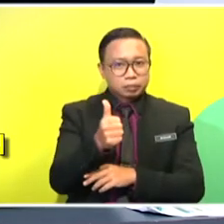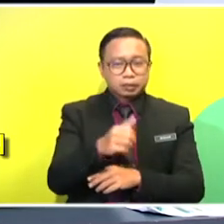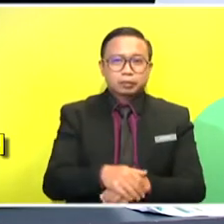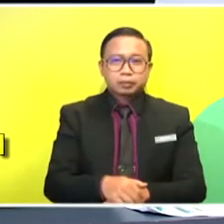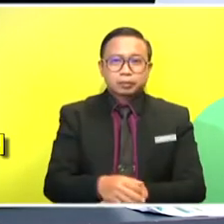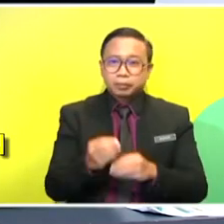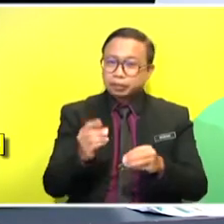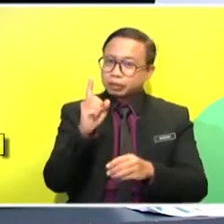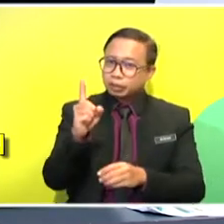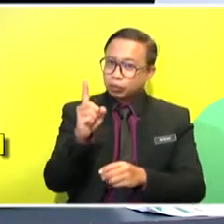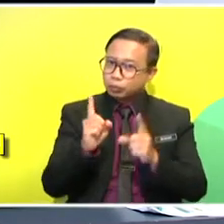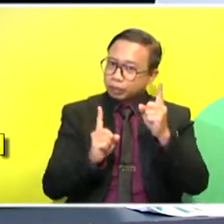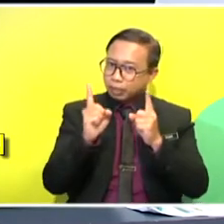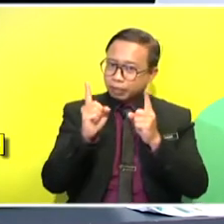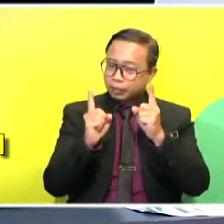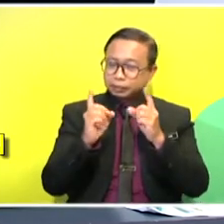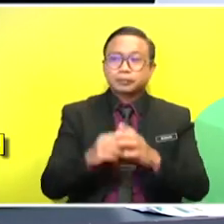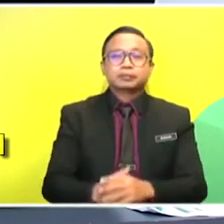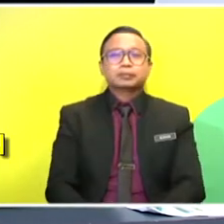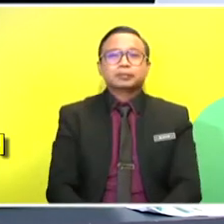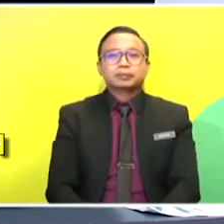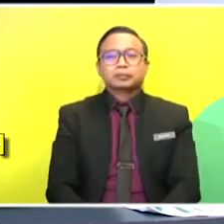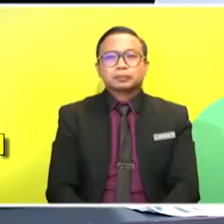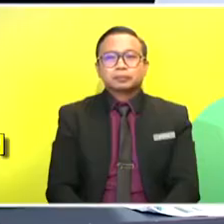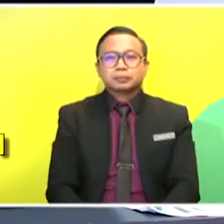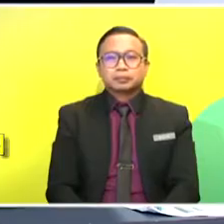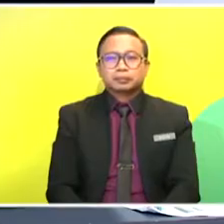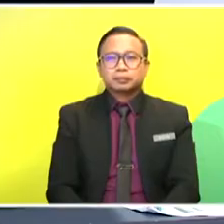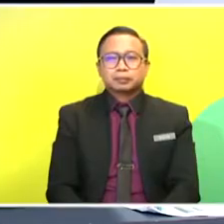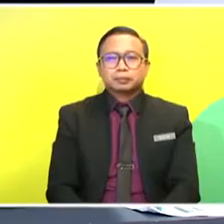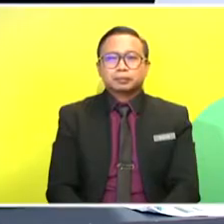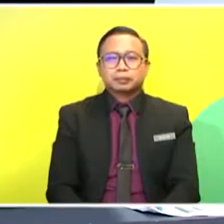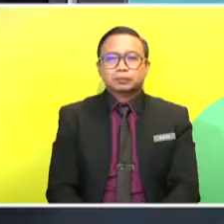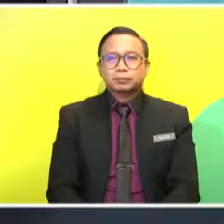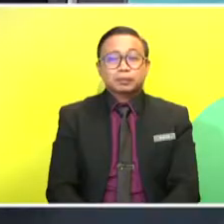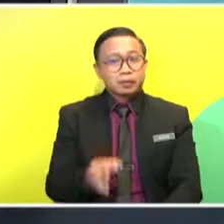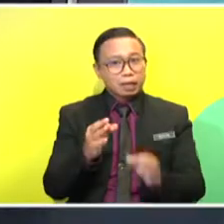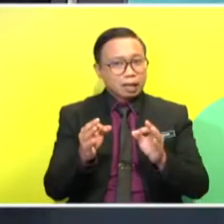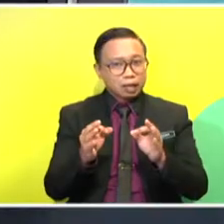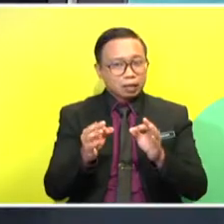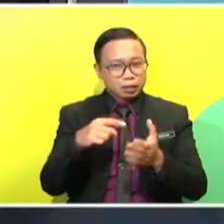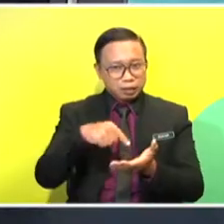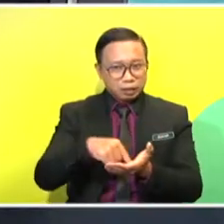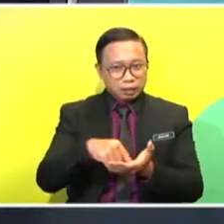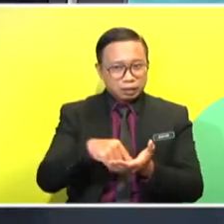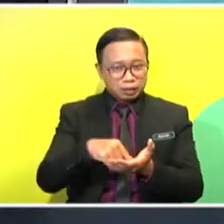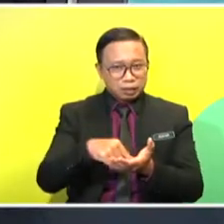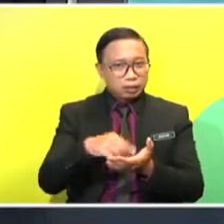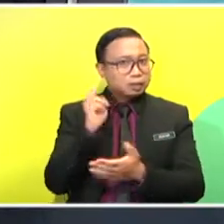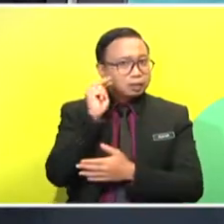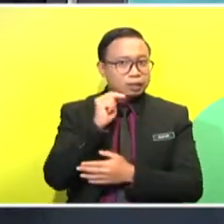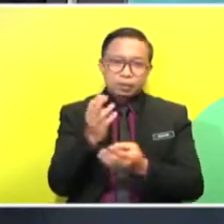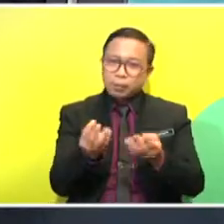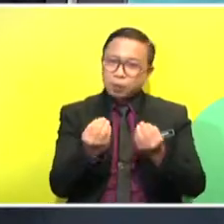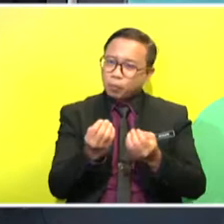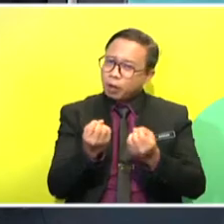dia satu bintang. Yeay. Ini gambar Nisa. Dapat kita satu sini. Bintang. Wah, cikgu. Kalau macam tu cikgu, saya nak dapat banyak